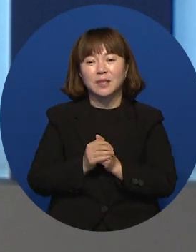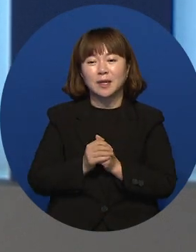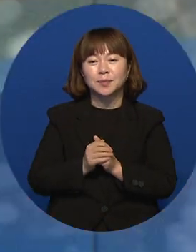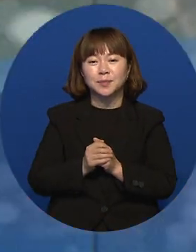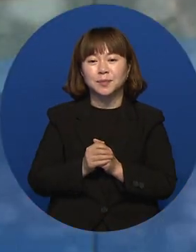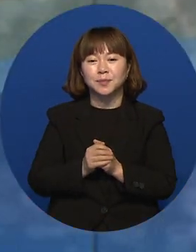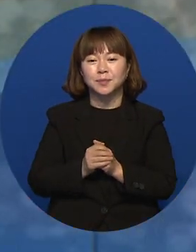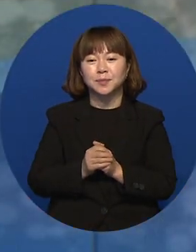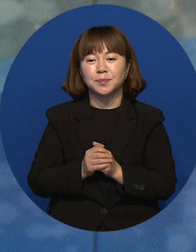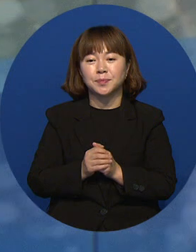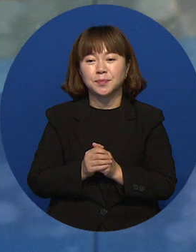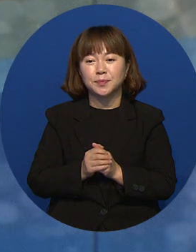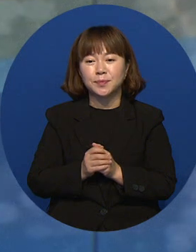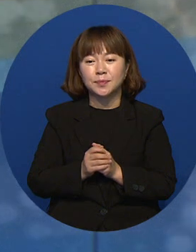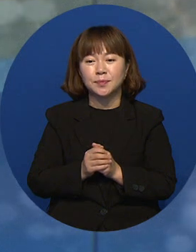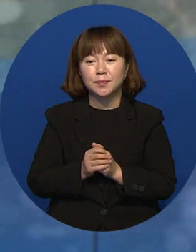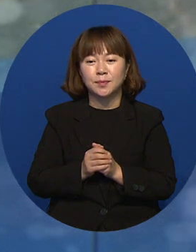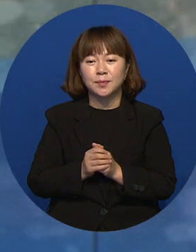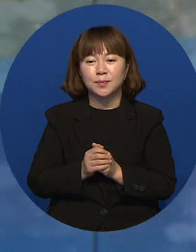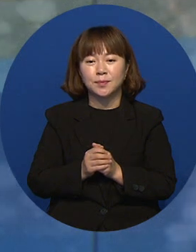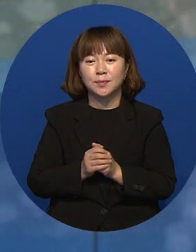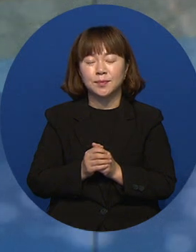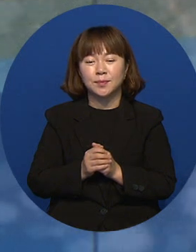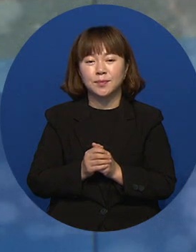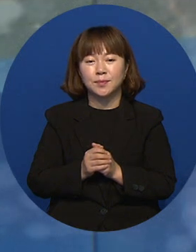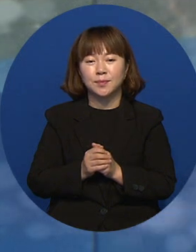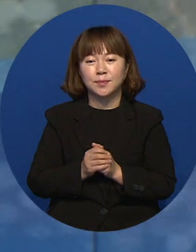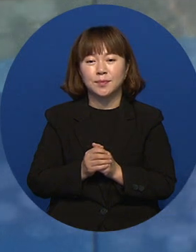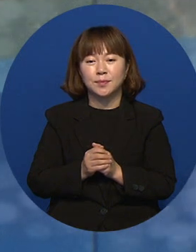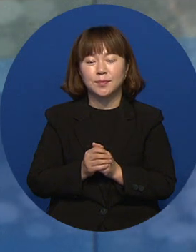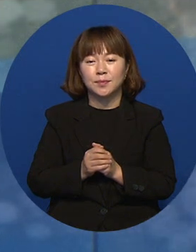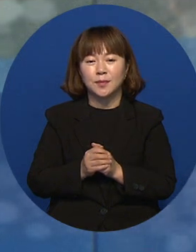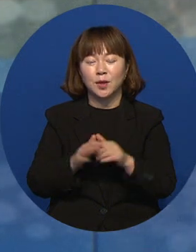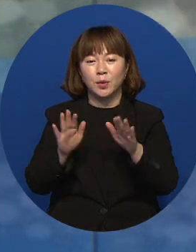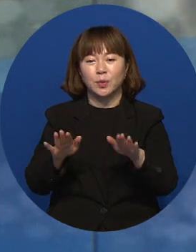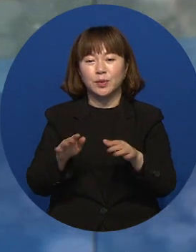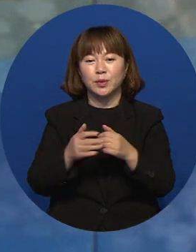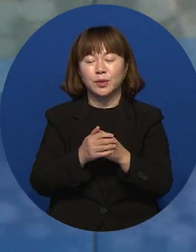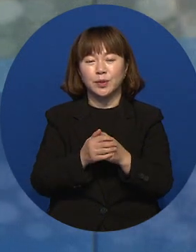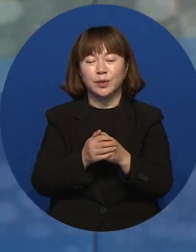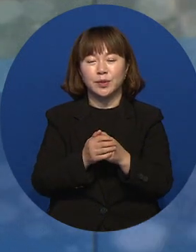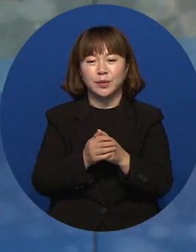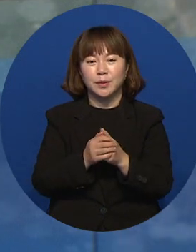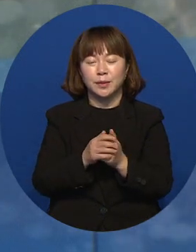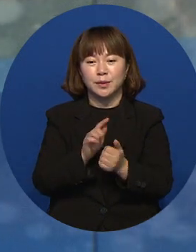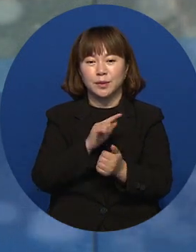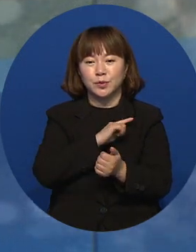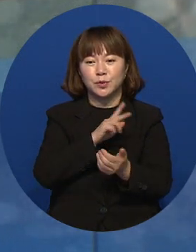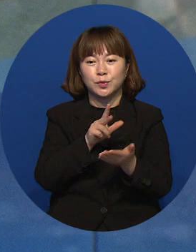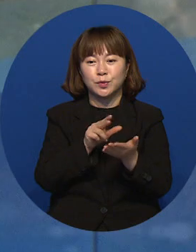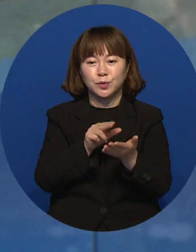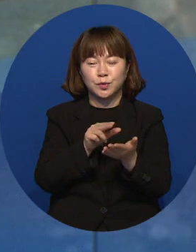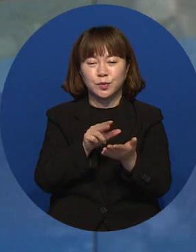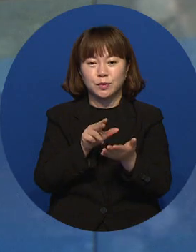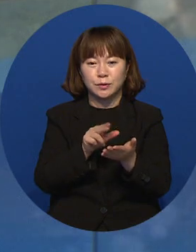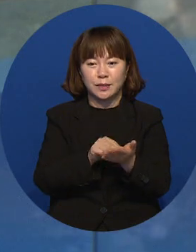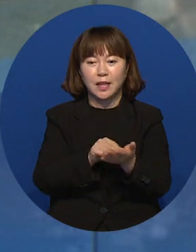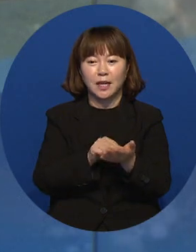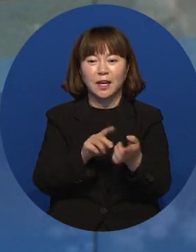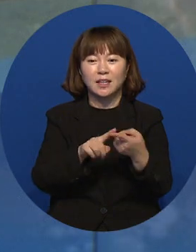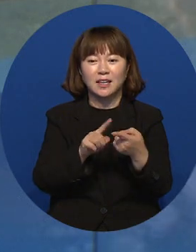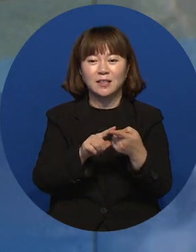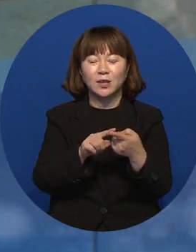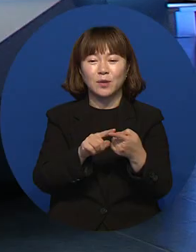실려 내 이광진 현장이었습니다 오늘 주제가 주제가 보니까 우리 회장님께서 쌀 쓴 많이 할 수밖에 없었으니 예